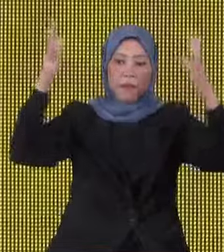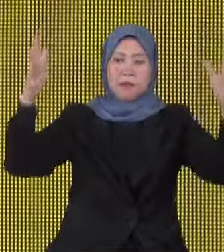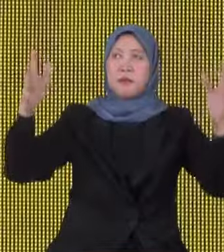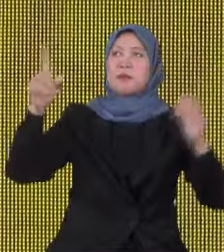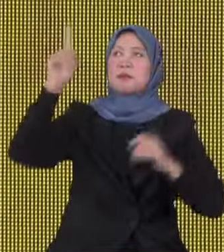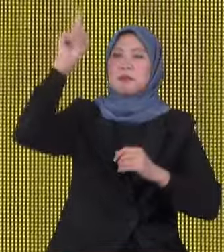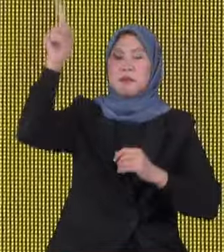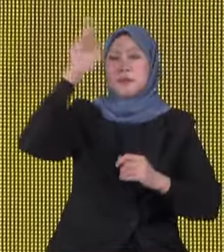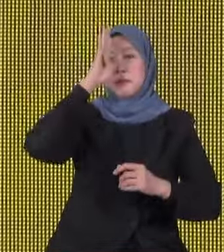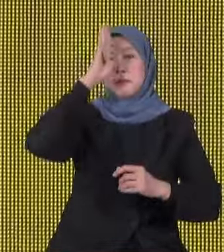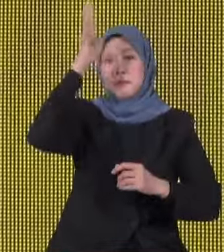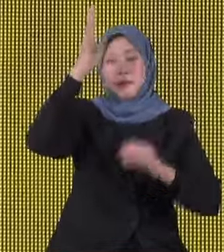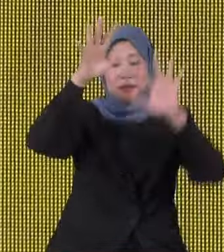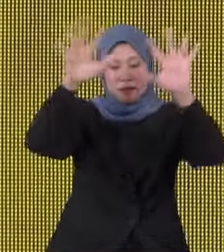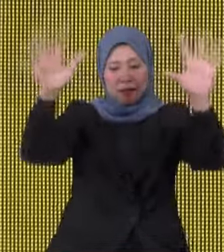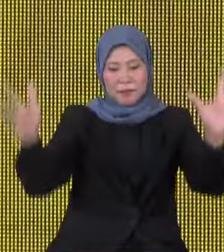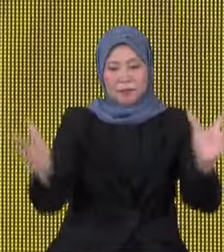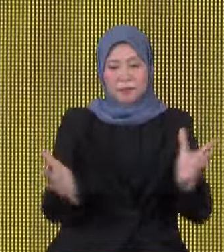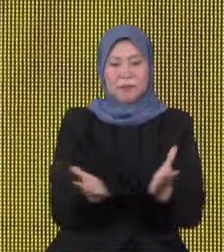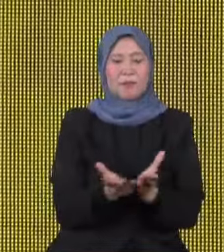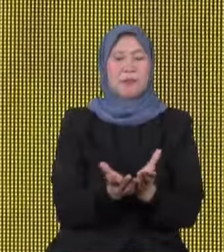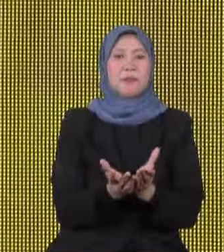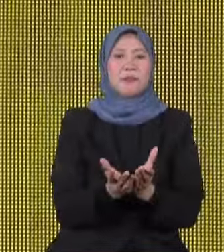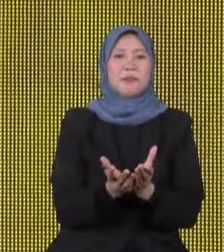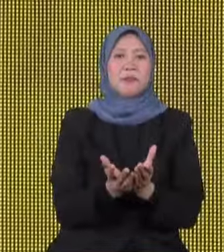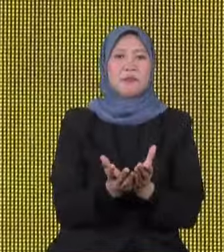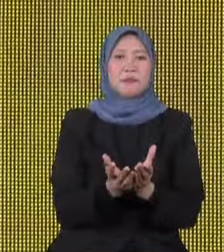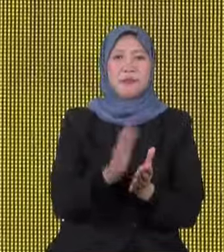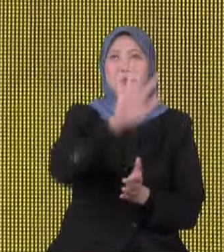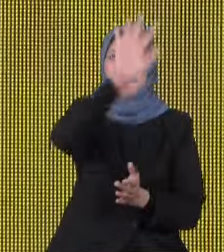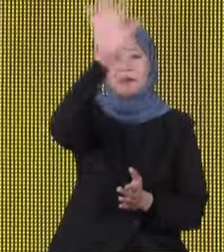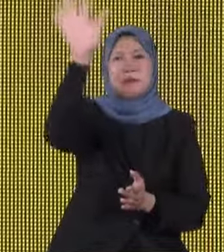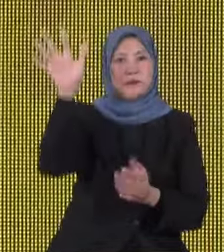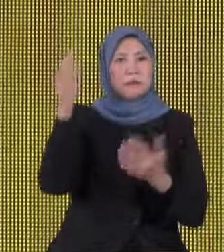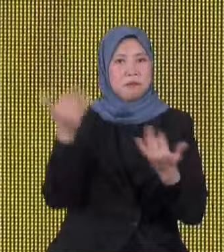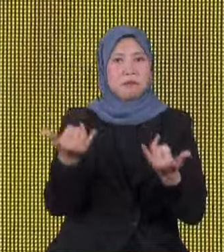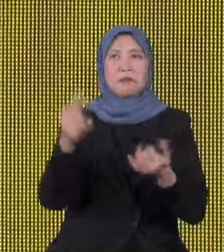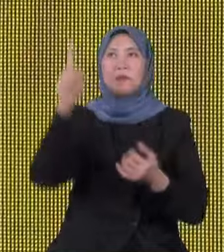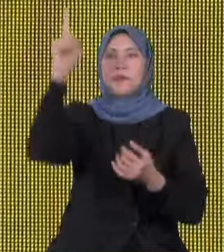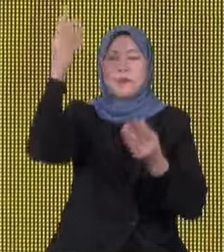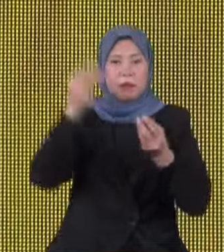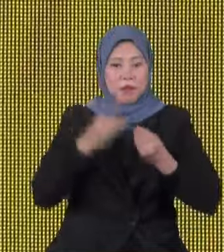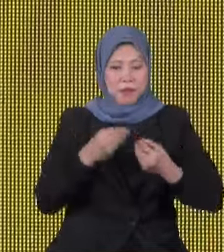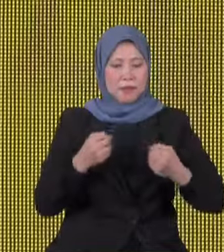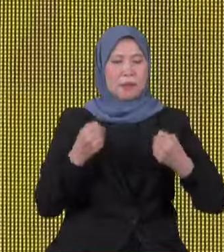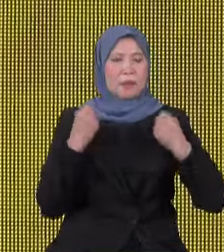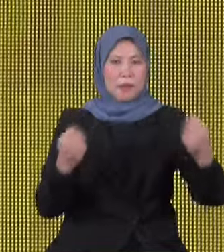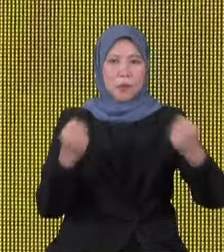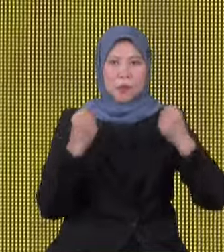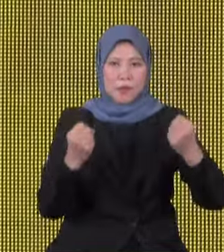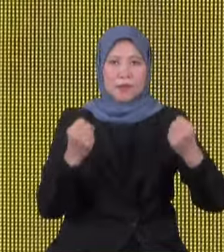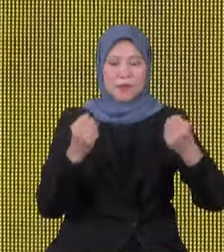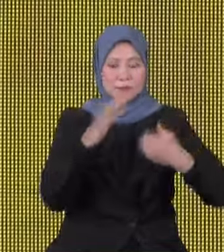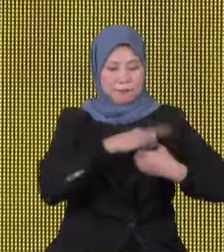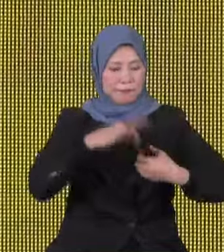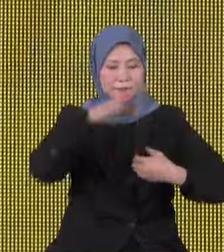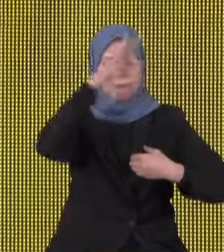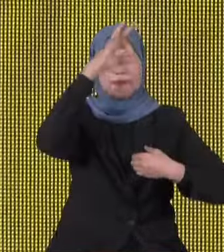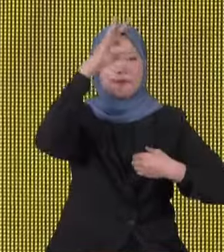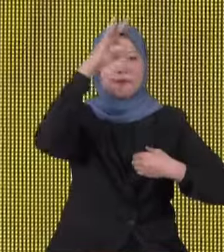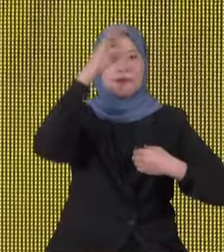yang menjadikan langit dan bumi. Semoga Allah SWT memberikan kekuatan kepada kita, memberi semangat kepada